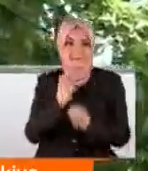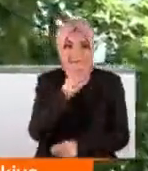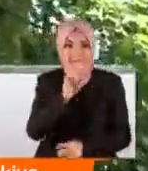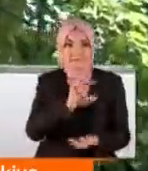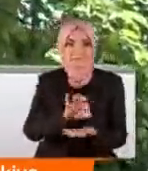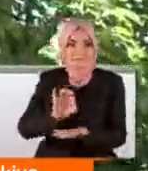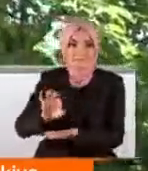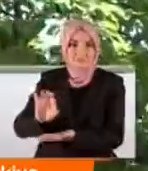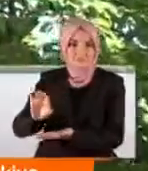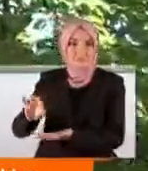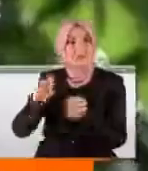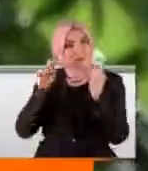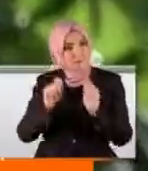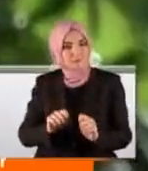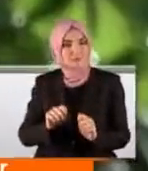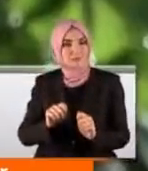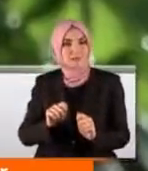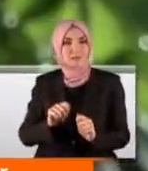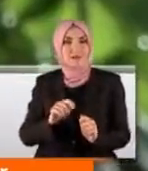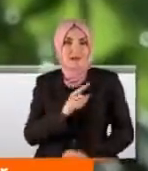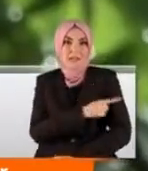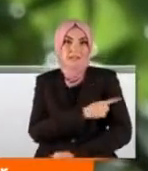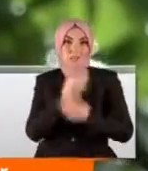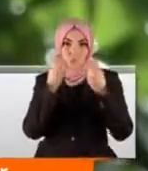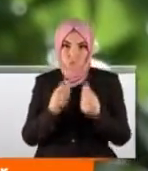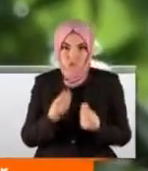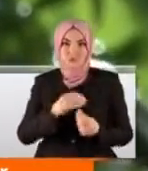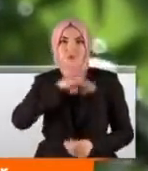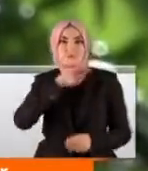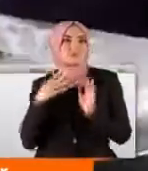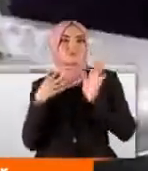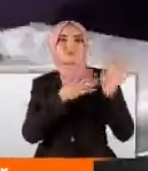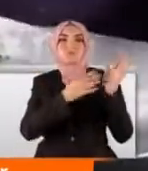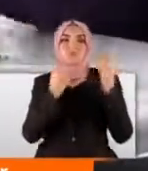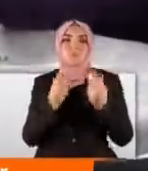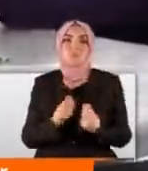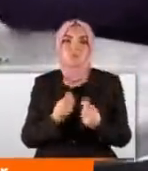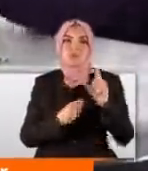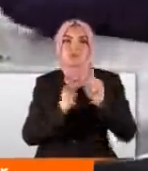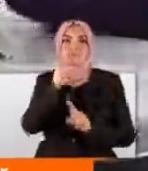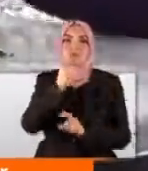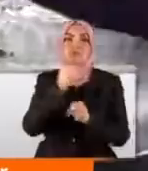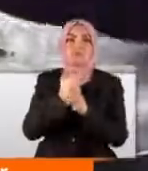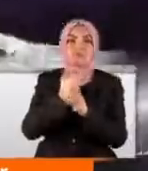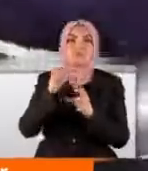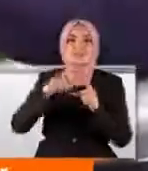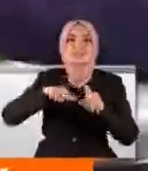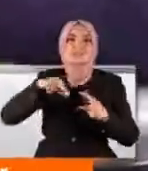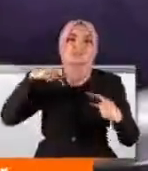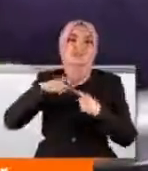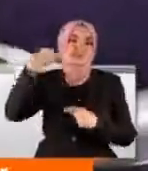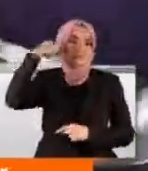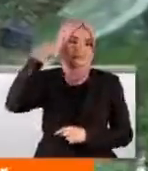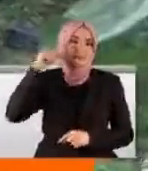olanlar Avrupa ülkelerine gönderilecek. Ağırlıklı olarak Avrupa ülkelerine ihraç edilen Çiğsar kirazı kadınlar tarafından tek tek